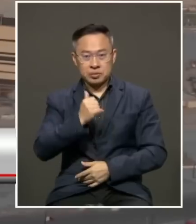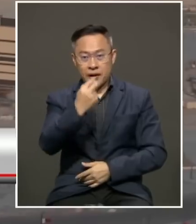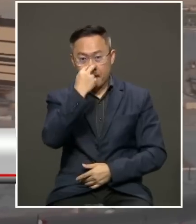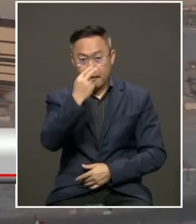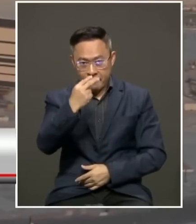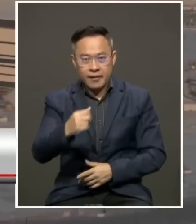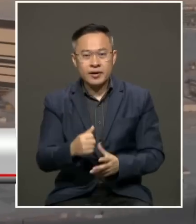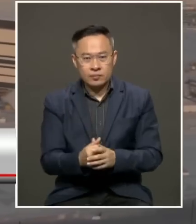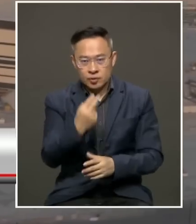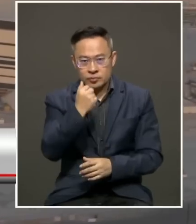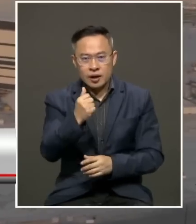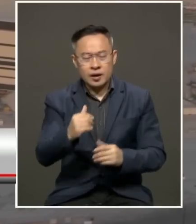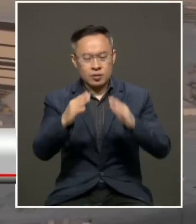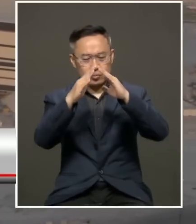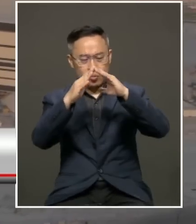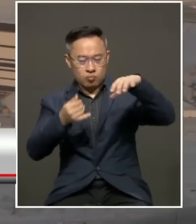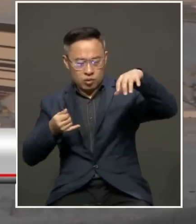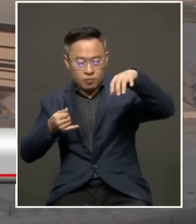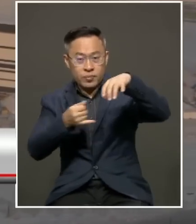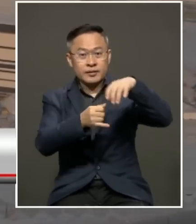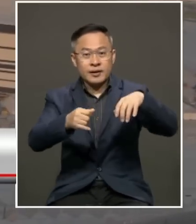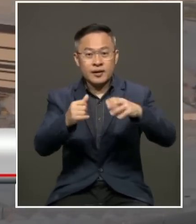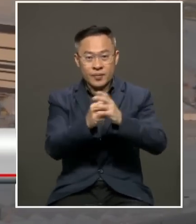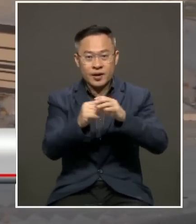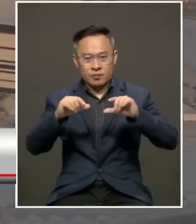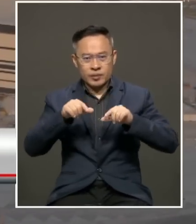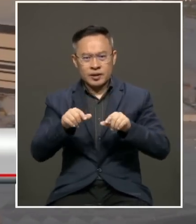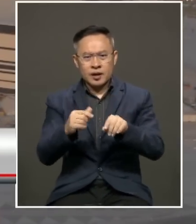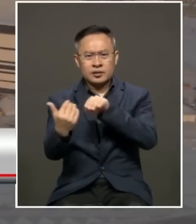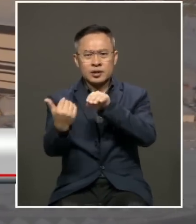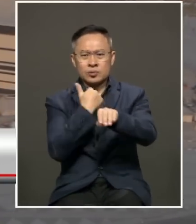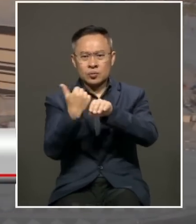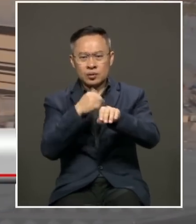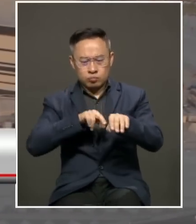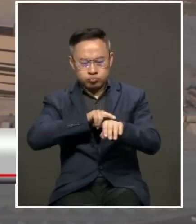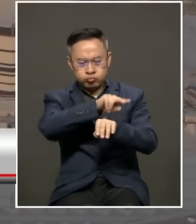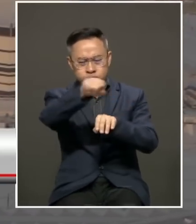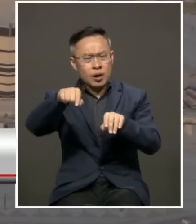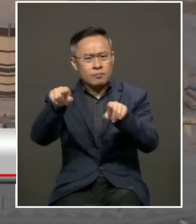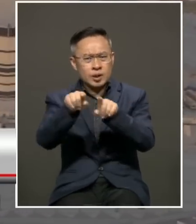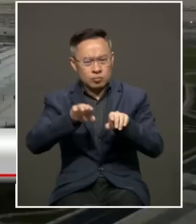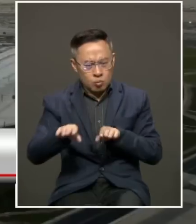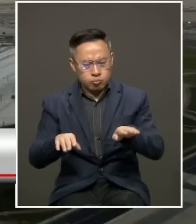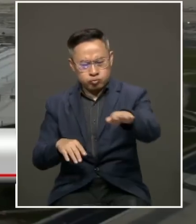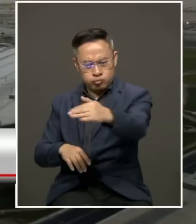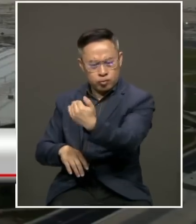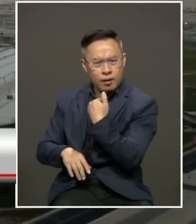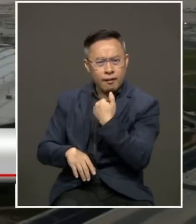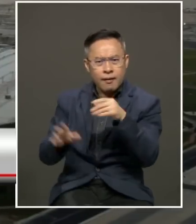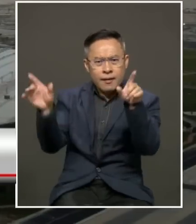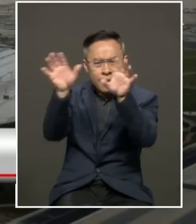แข็งแรงเออชอบทางเข้าข้างหน้าที่โค้งๆมันเป็นโค้งๆวนๆแล้วเอาจริงๆนะถ้าถามว่าให้จินตนาการ